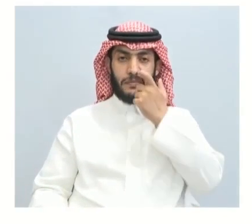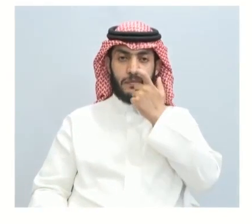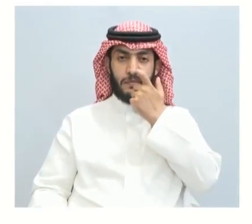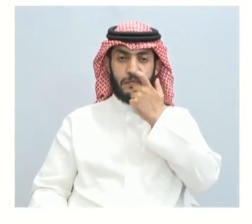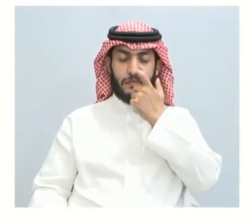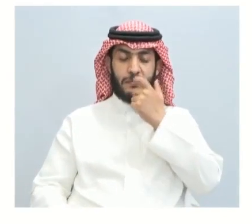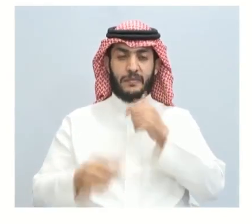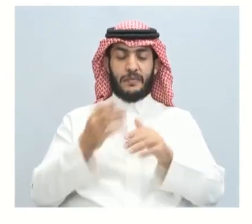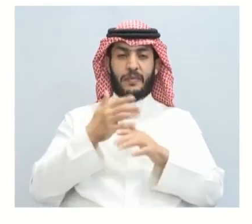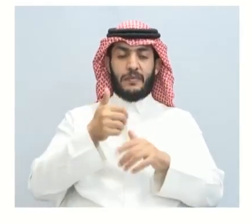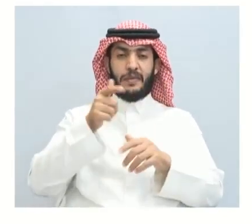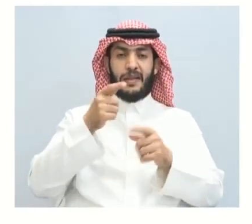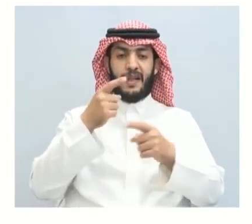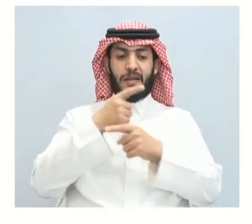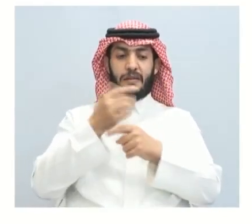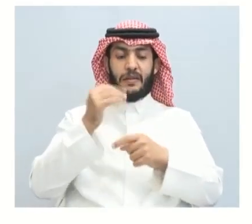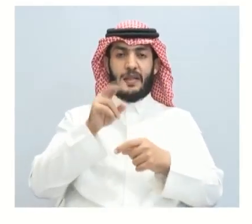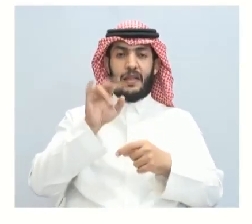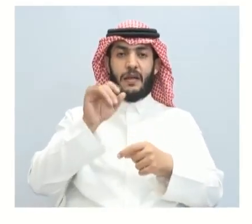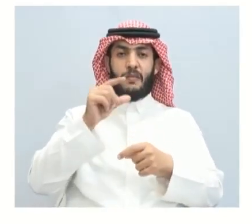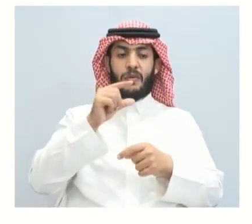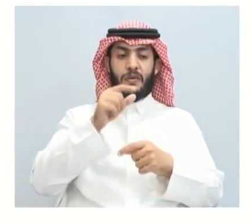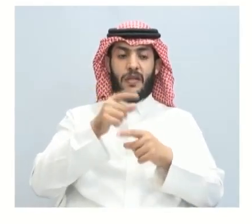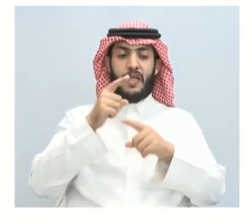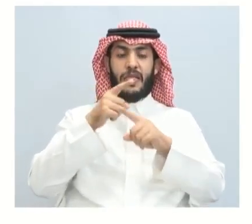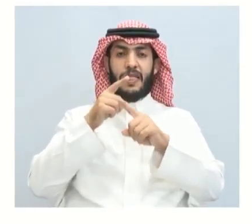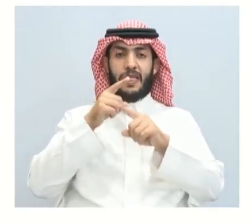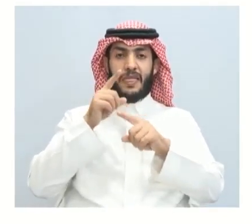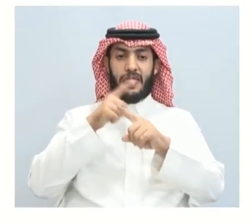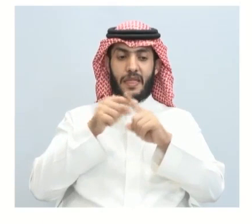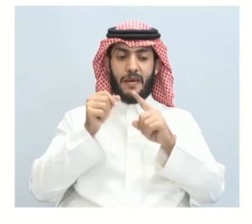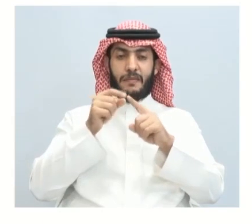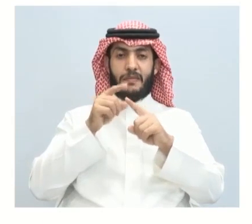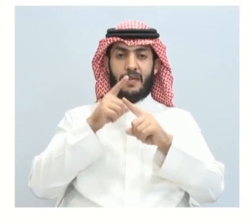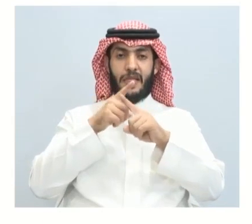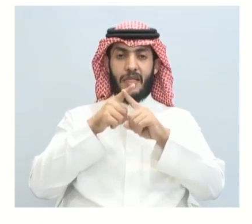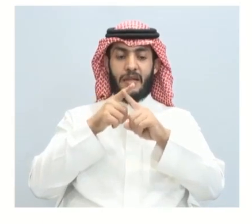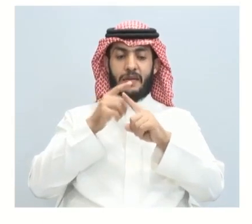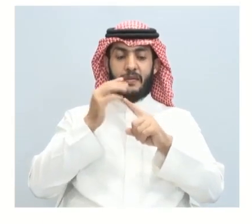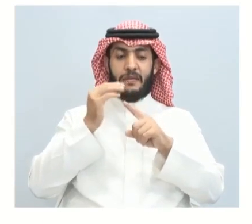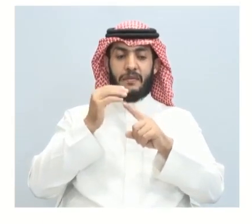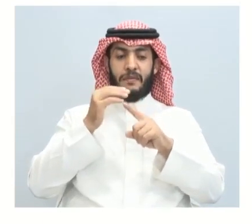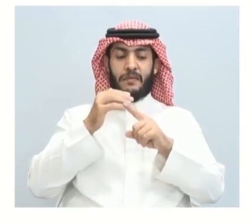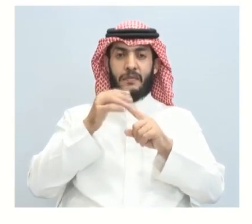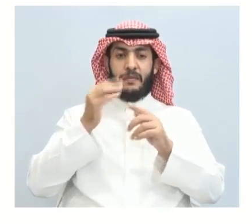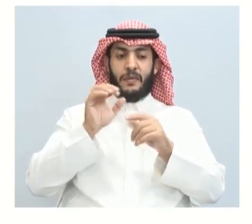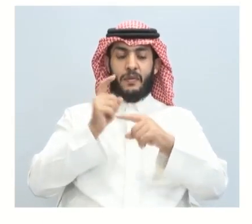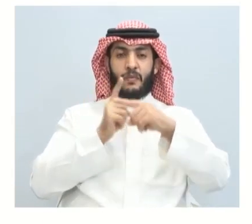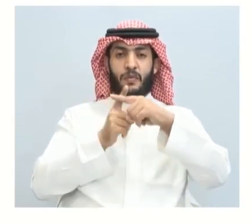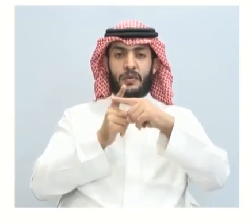دائما يسبب لي انعكاس والتمدد يكون بالضرب بعدد